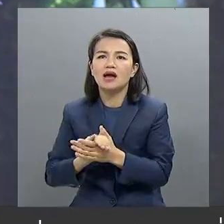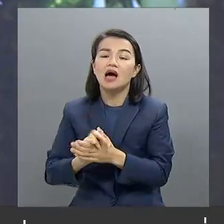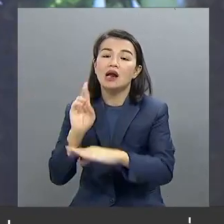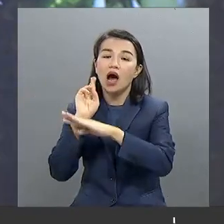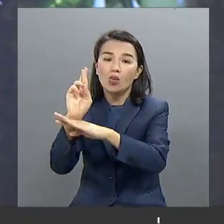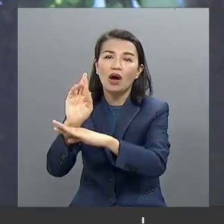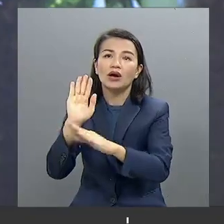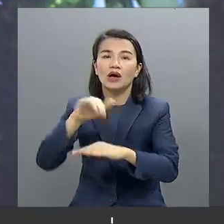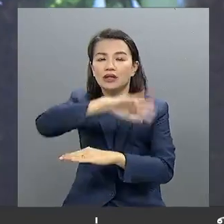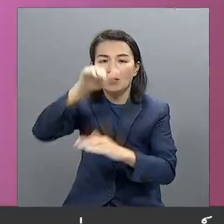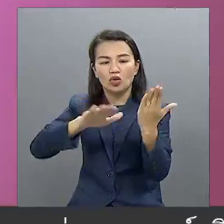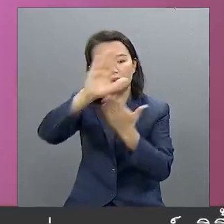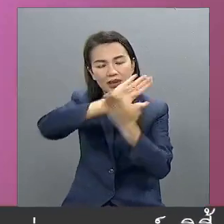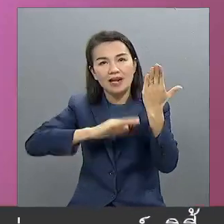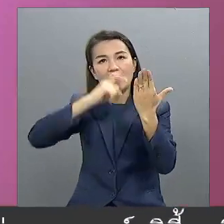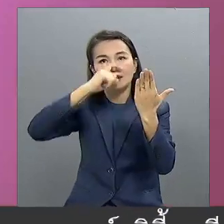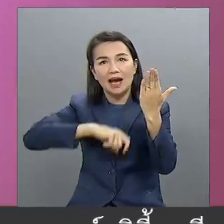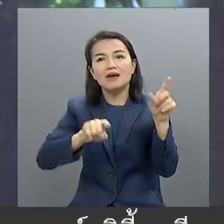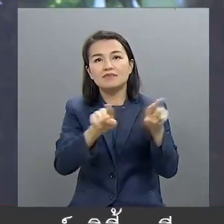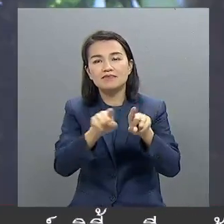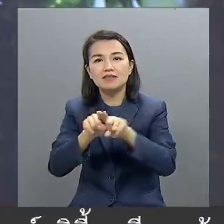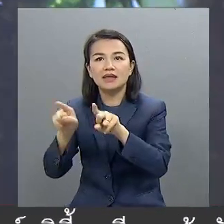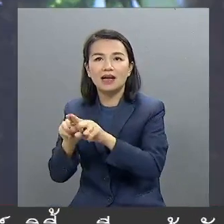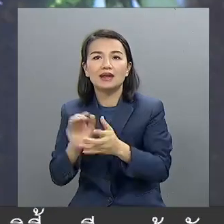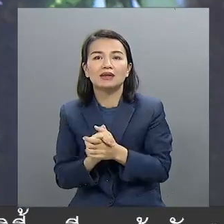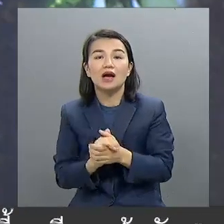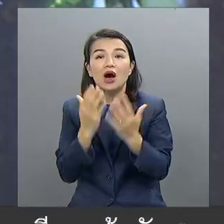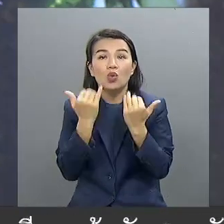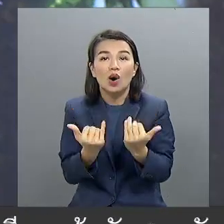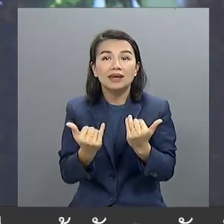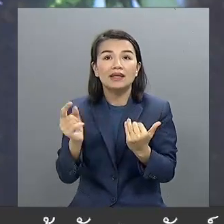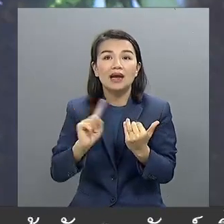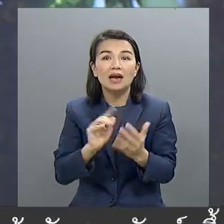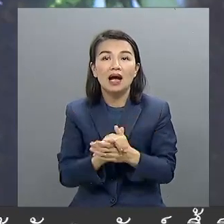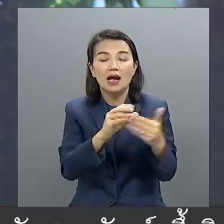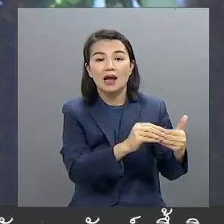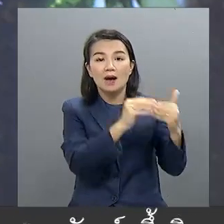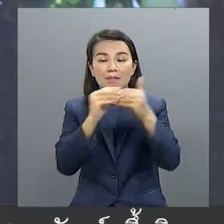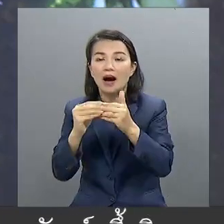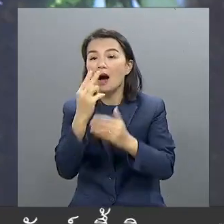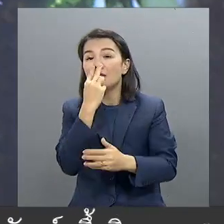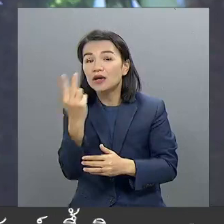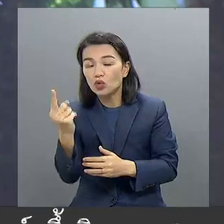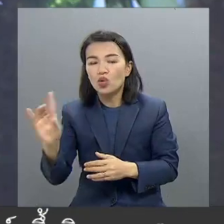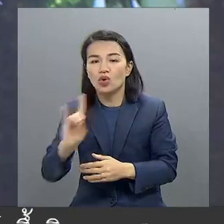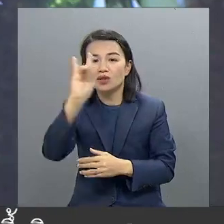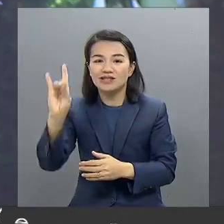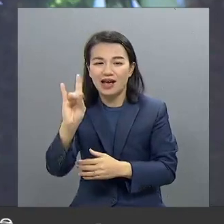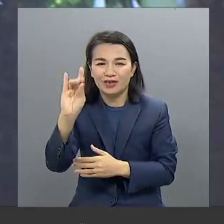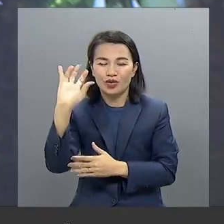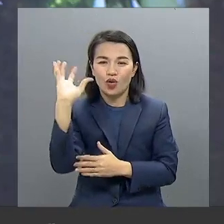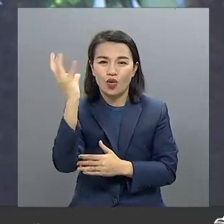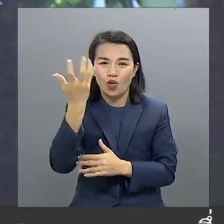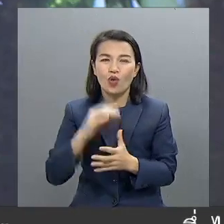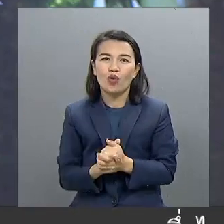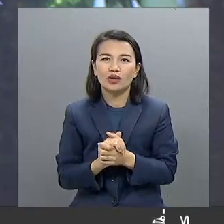รบประเทศของเราอีกด้วยอาคะ ถมมค่ะ เดีวช่วนี้จะพาไปชมเรองรวของศีสันสัตวโลกวันนี้พาไปดูสัตทายาค์